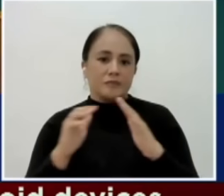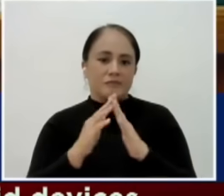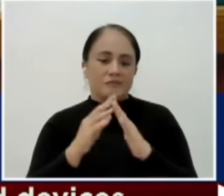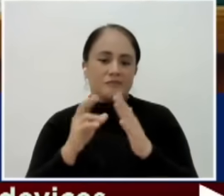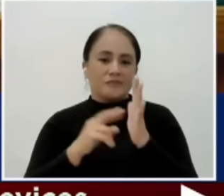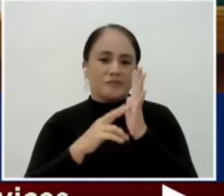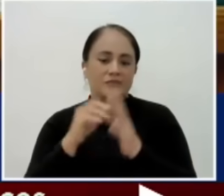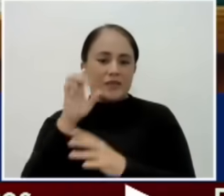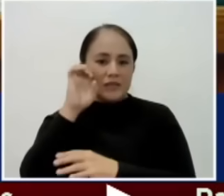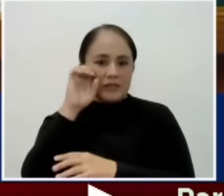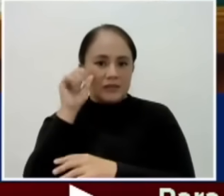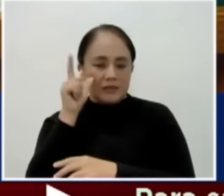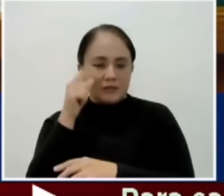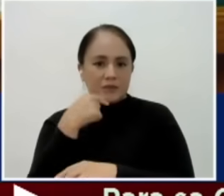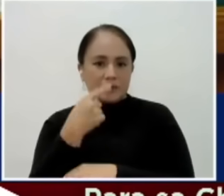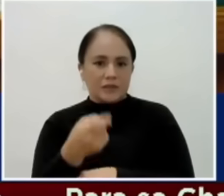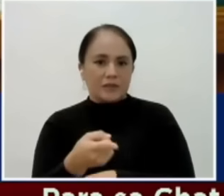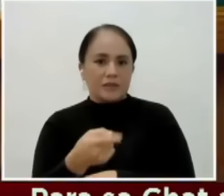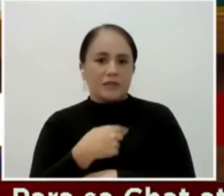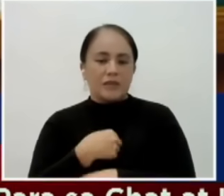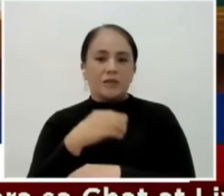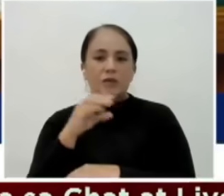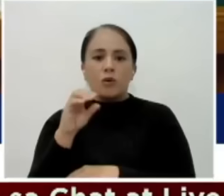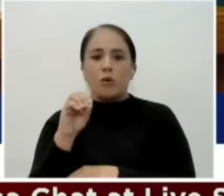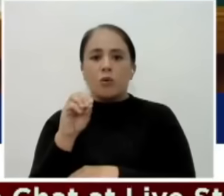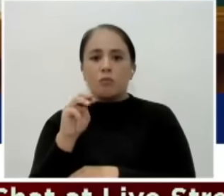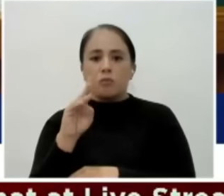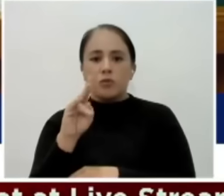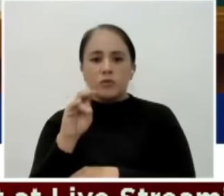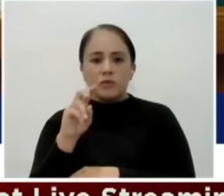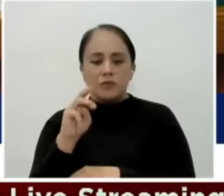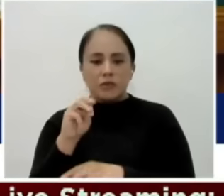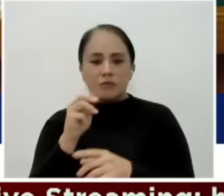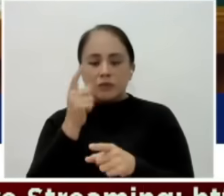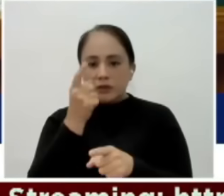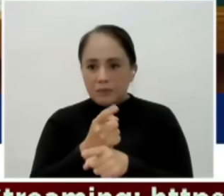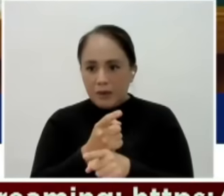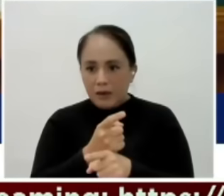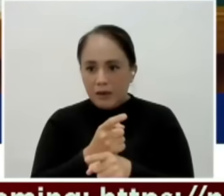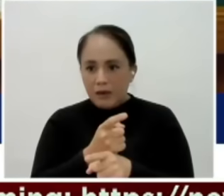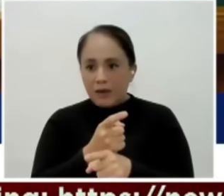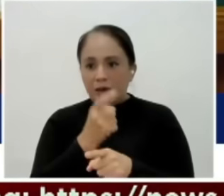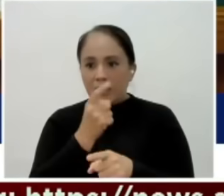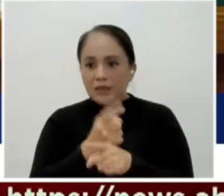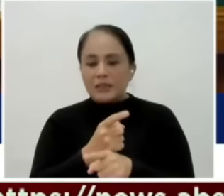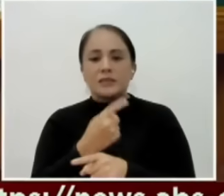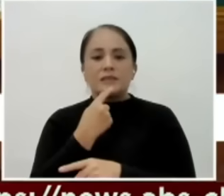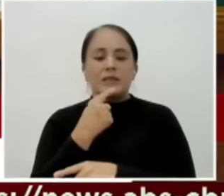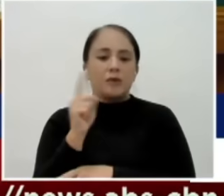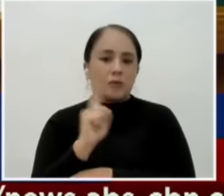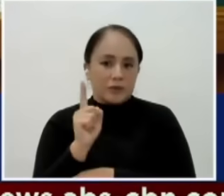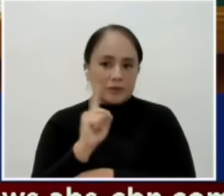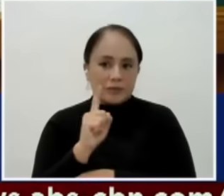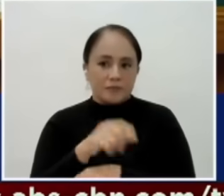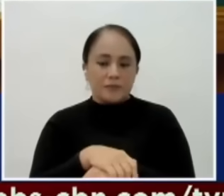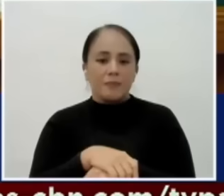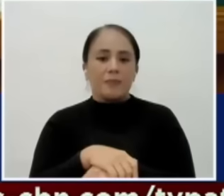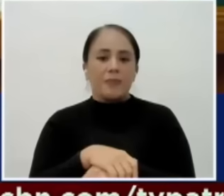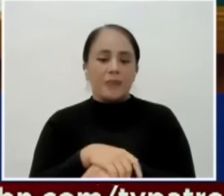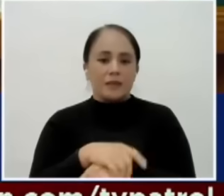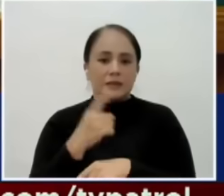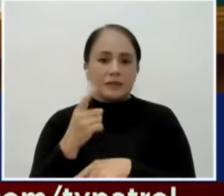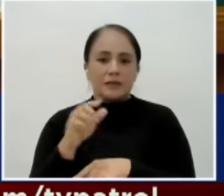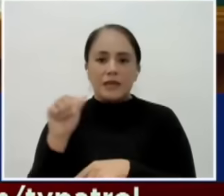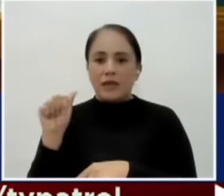Lagman. It appears that the ombudsman was correct in saying that the